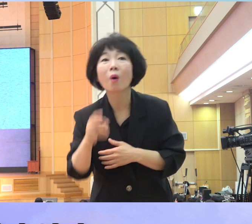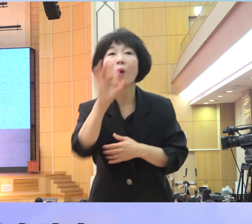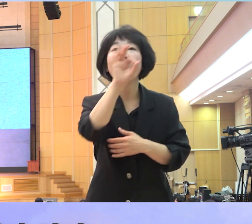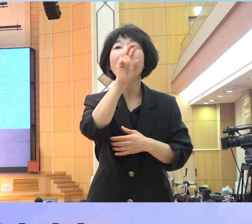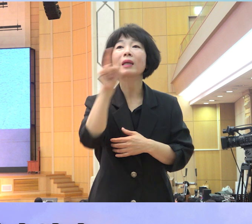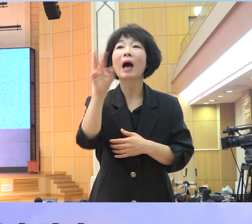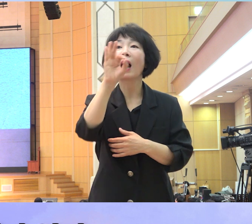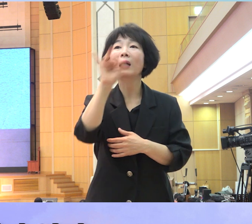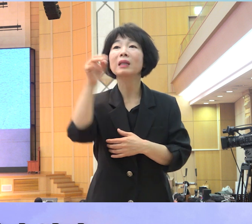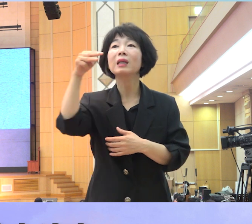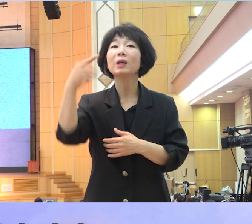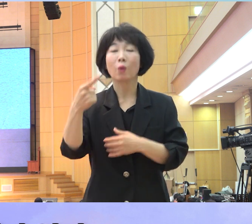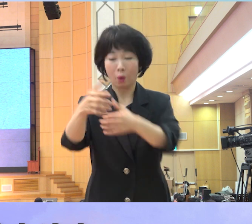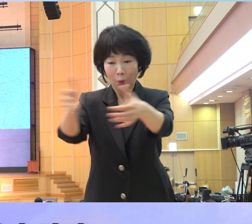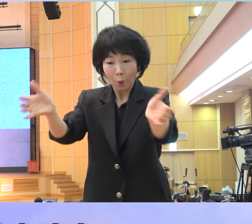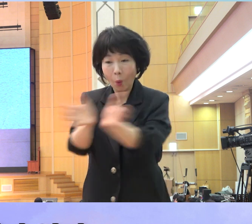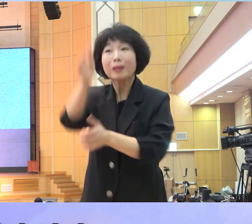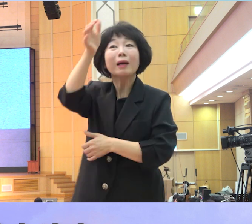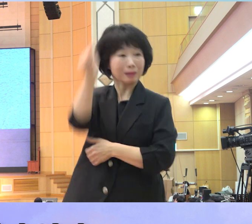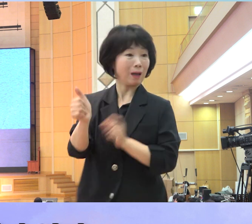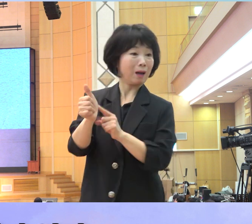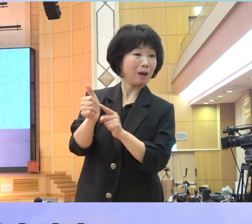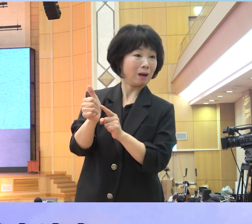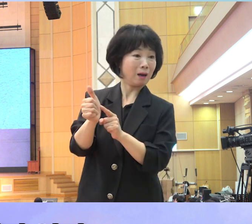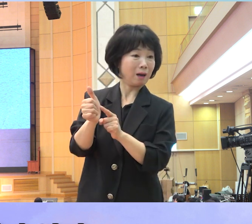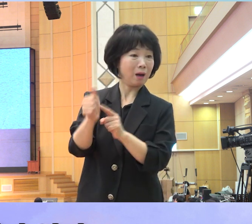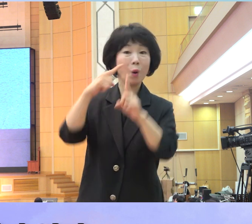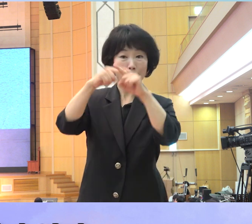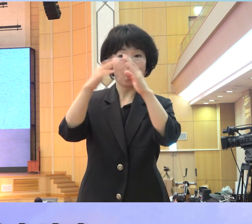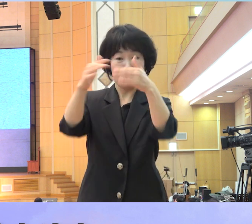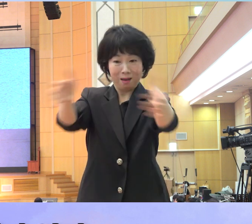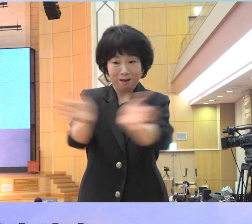회당장, 그 회당장은 어떻게 보면